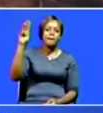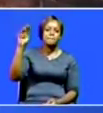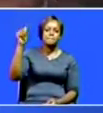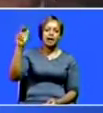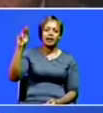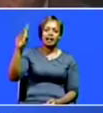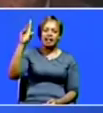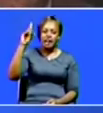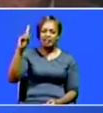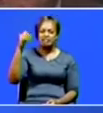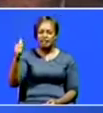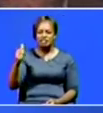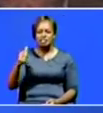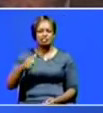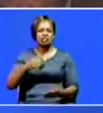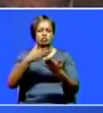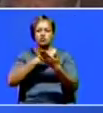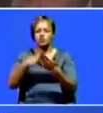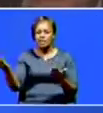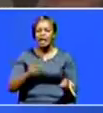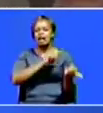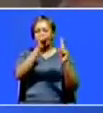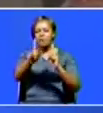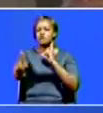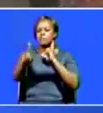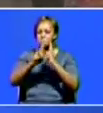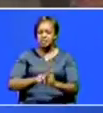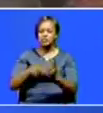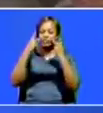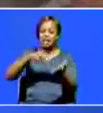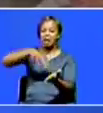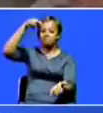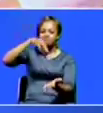Kuja tuonane na wewe. Nione kama utarukaruka.